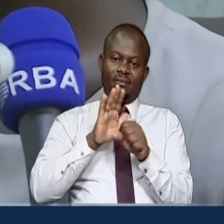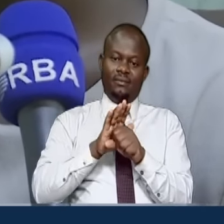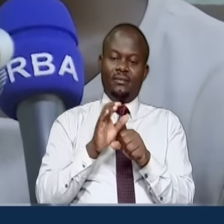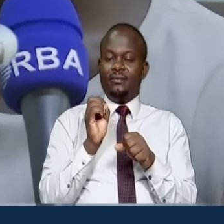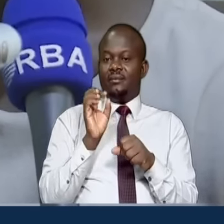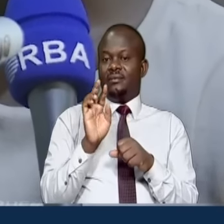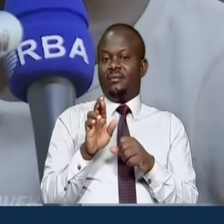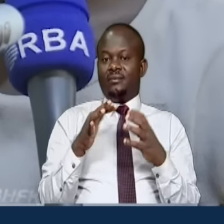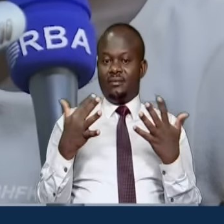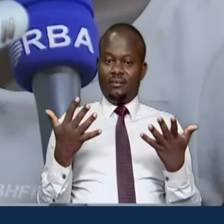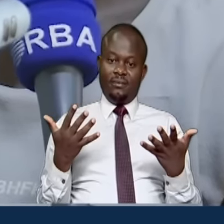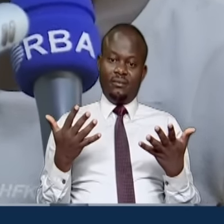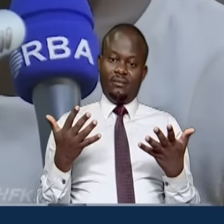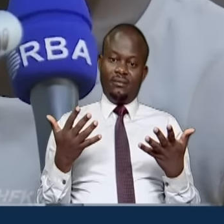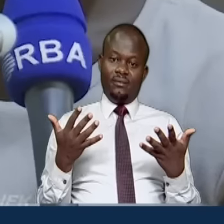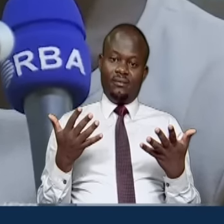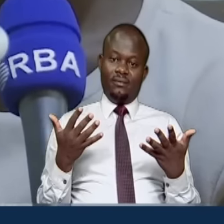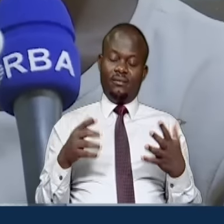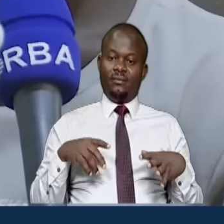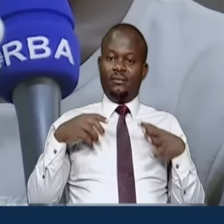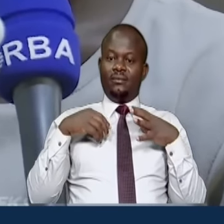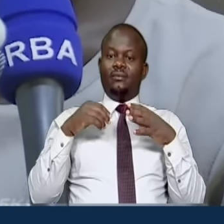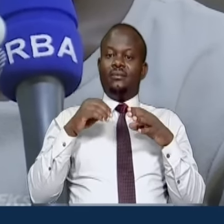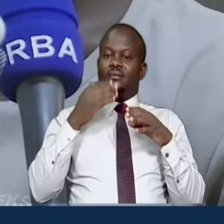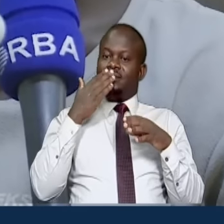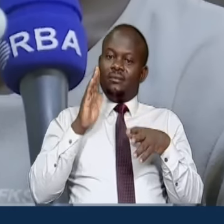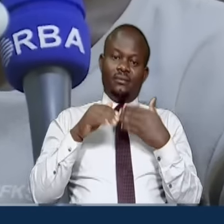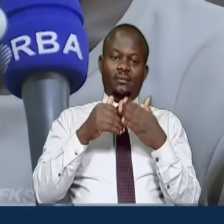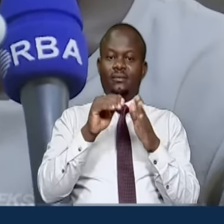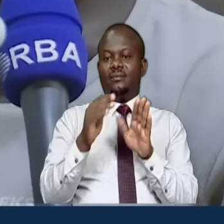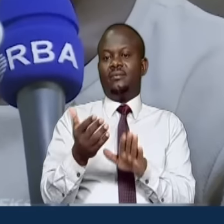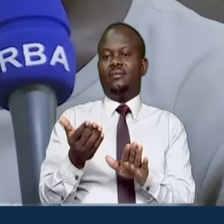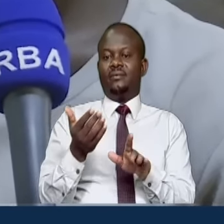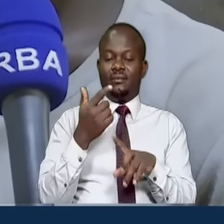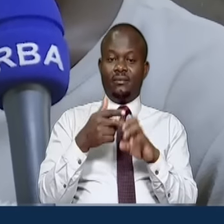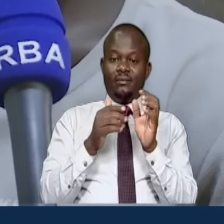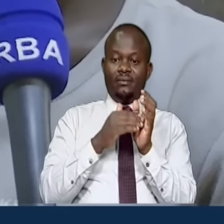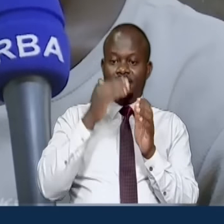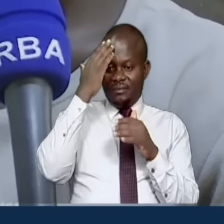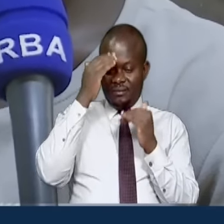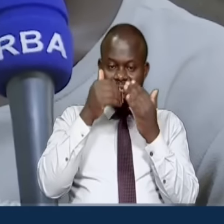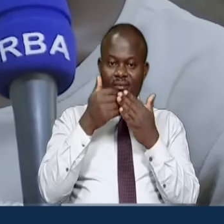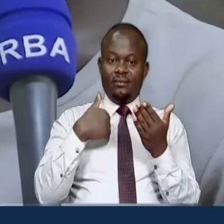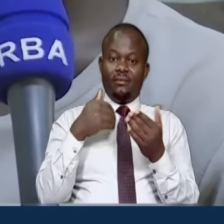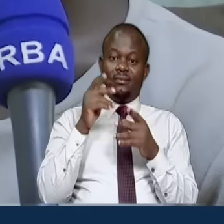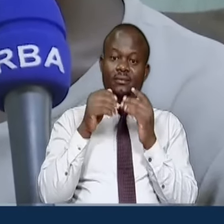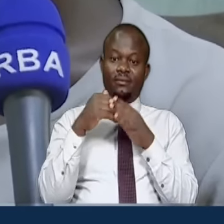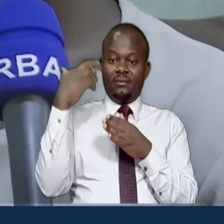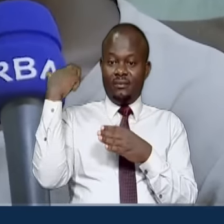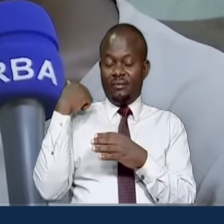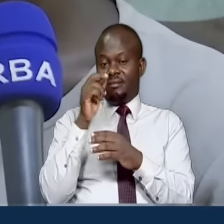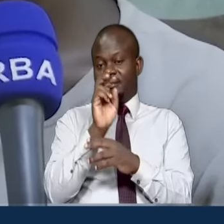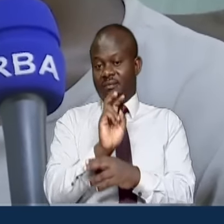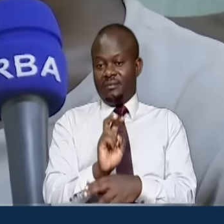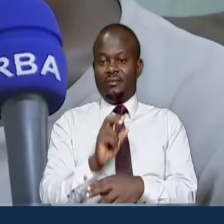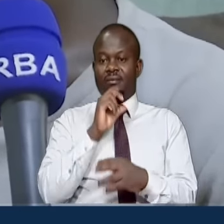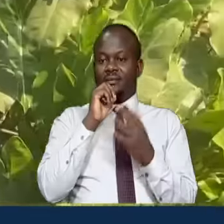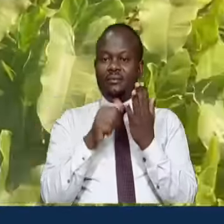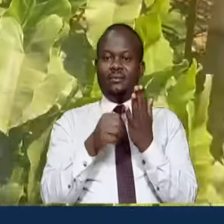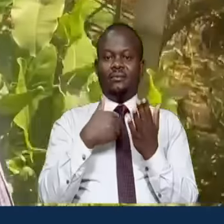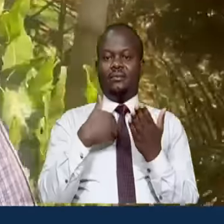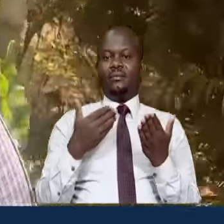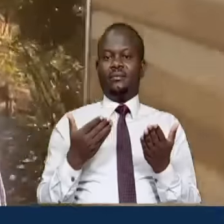cyangwa yahura n'ubuzima bakaba yaranitahiye ariko kubera ko afite abamureberera nta kibazo